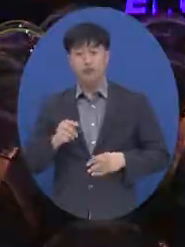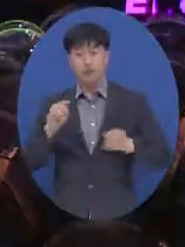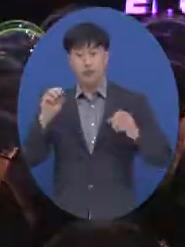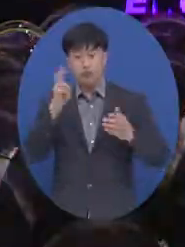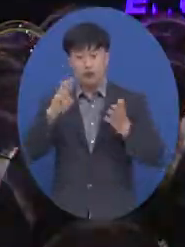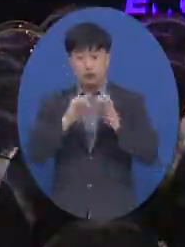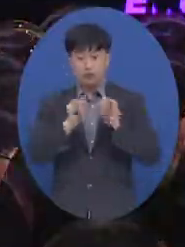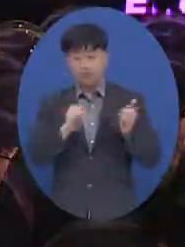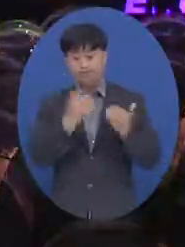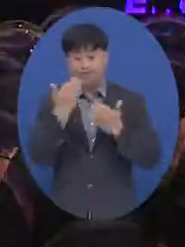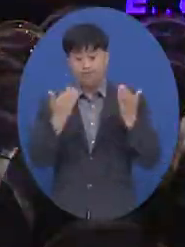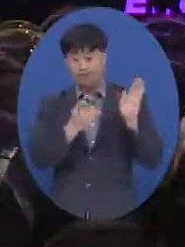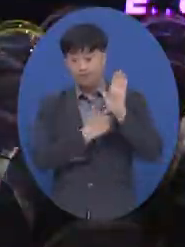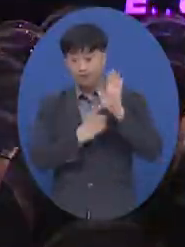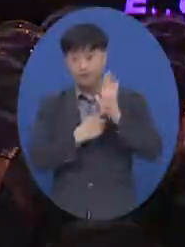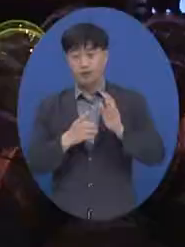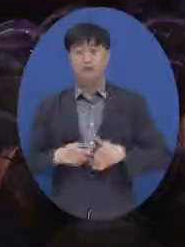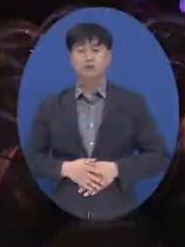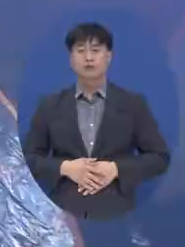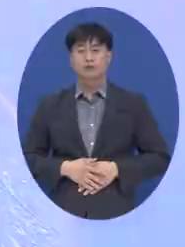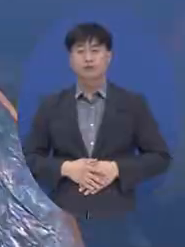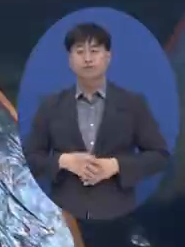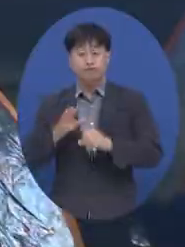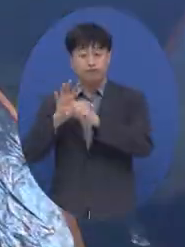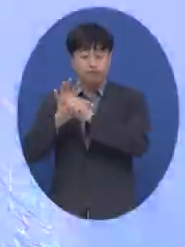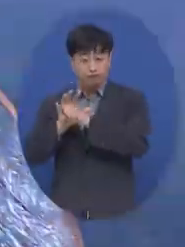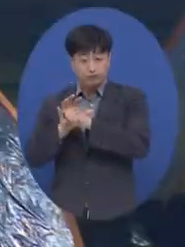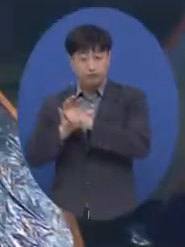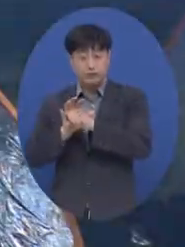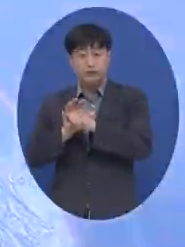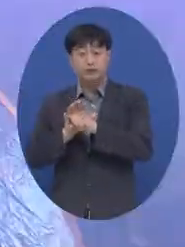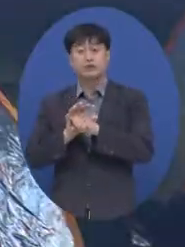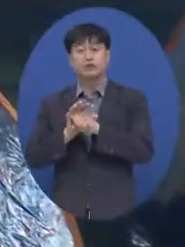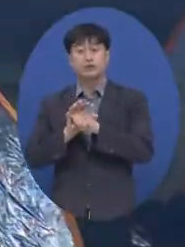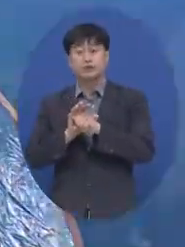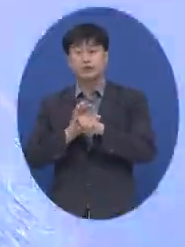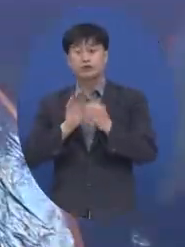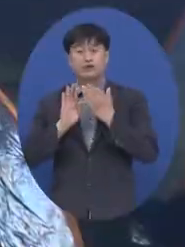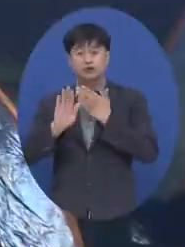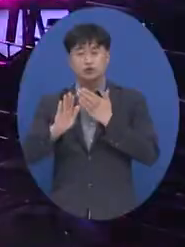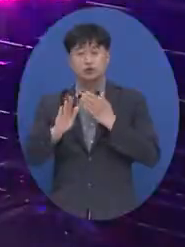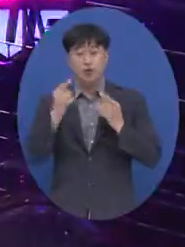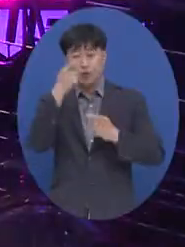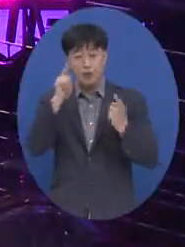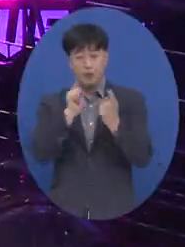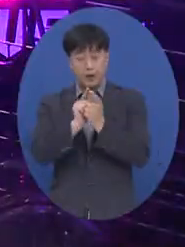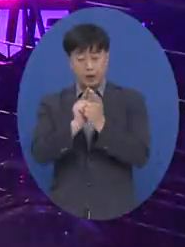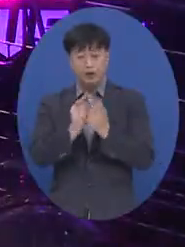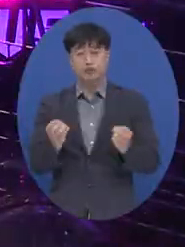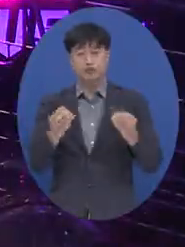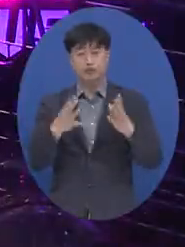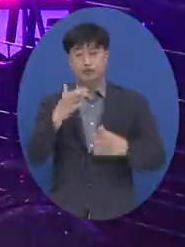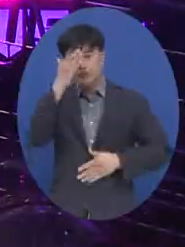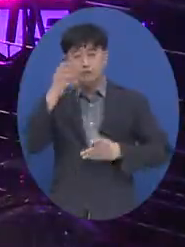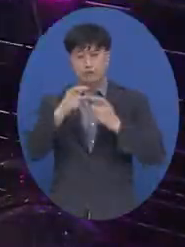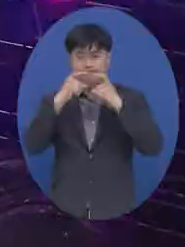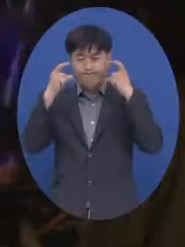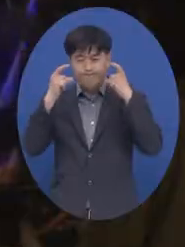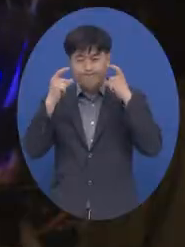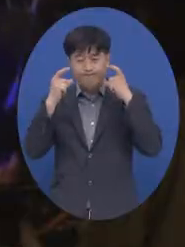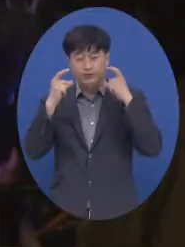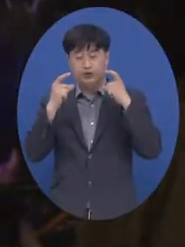k 팝 스타들이 무대를 수 놓았습니다 크론 알고 이후 첫 대면 축제인 만큼 관람객들은 마스크를